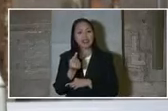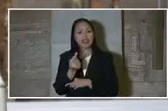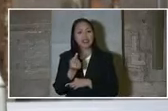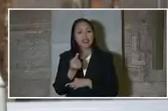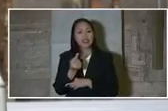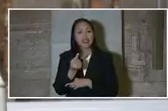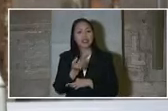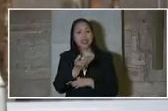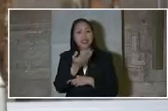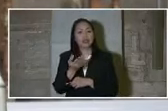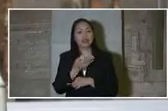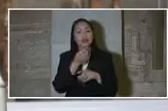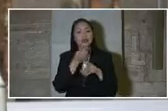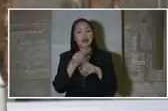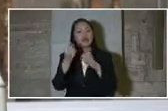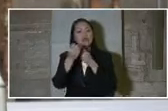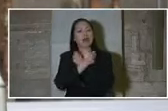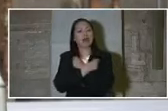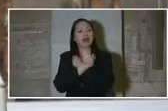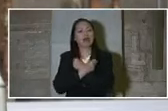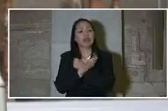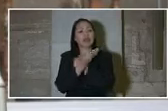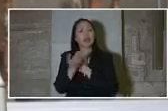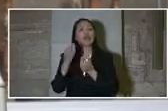ng asawa ninyo?